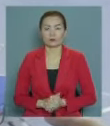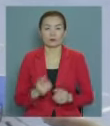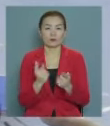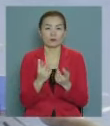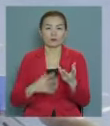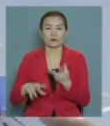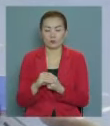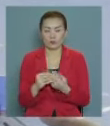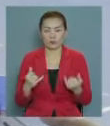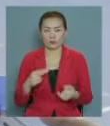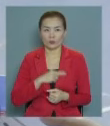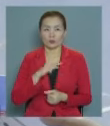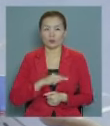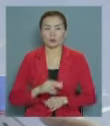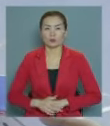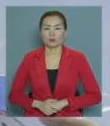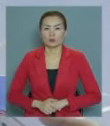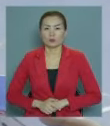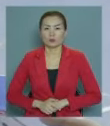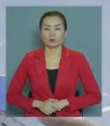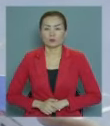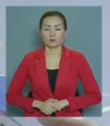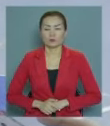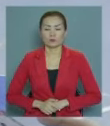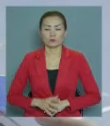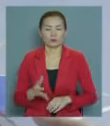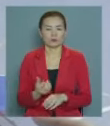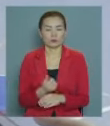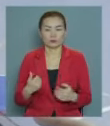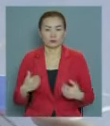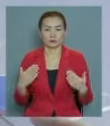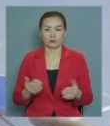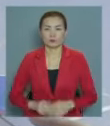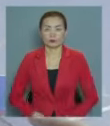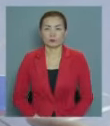әріптестеріме осы неде бәріне сәттілік тілеймін.